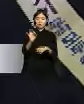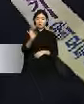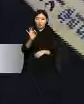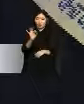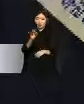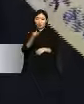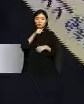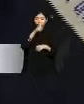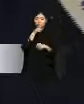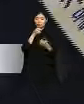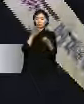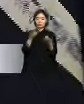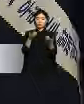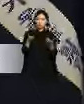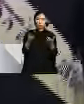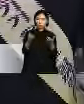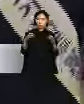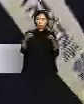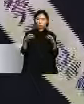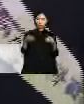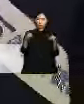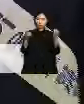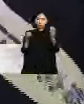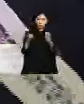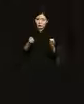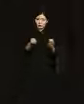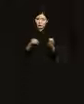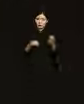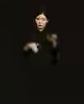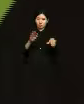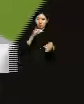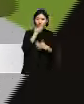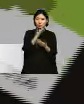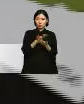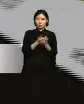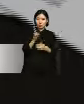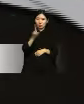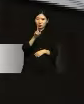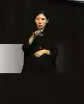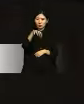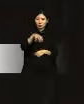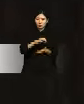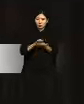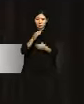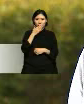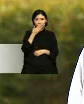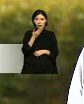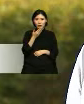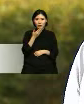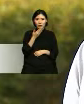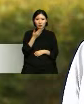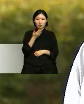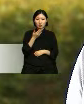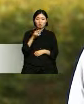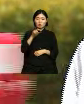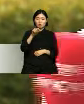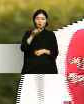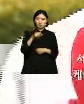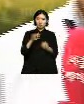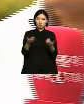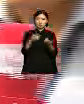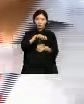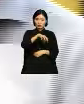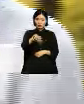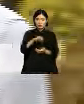그러면 인센티브의 이제 폭도 중요하지만 어느 곳에 사용할 수 있느냐, 이 사용처도 상당히 중요한 것 같은데 이 부분도 넓히기로 했다고요.